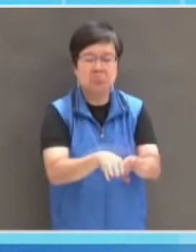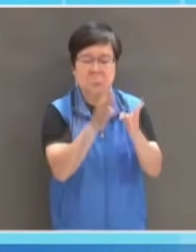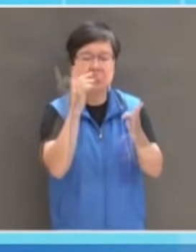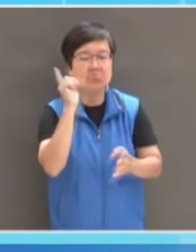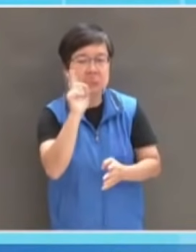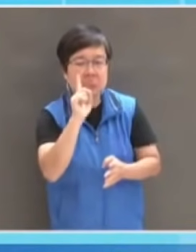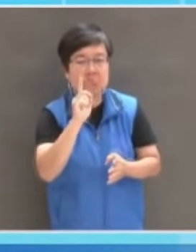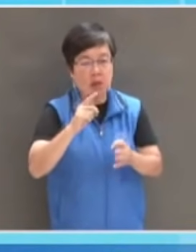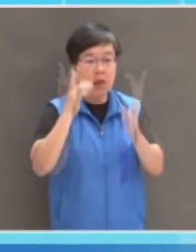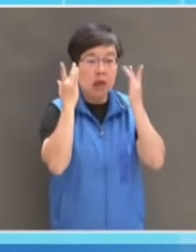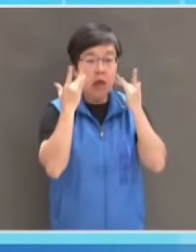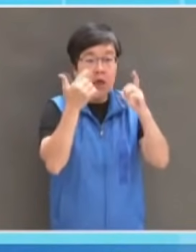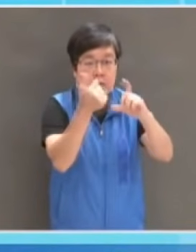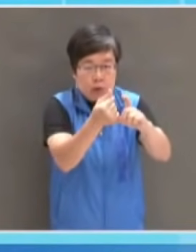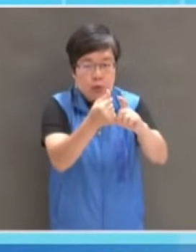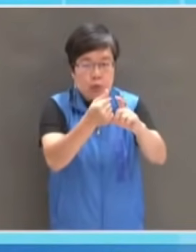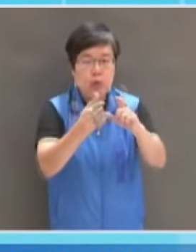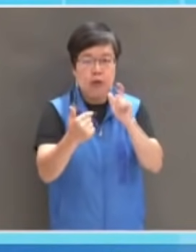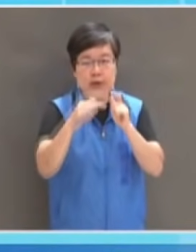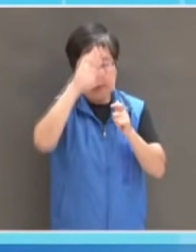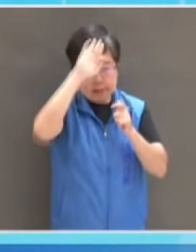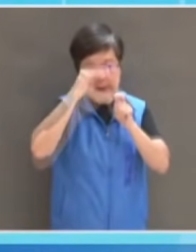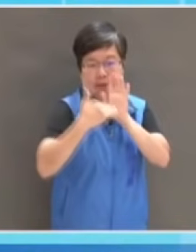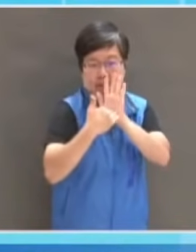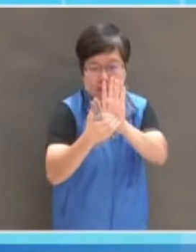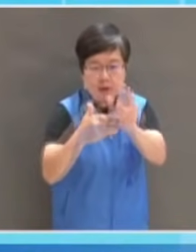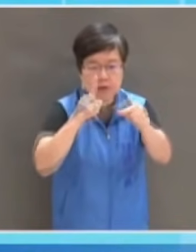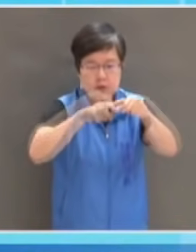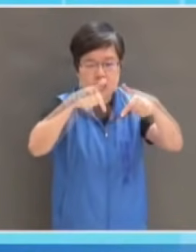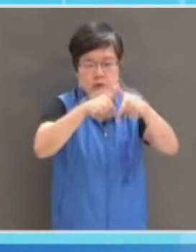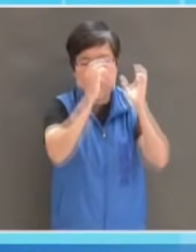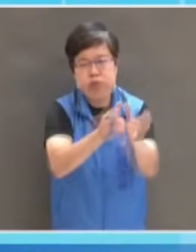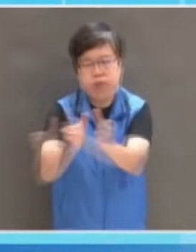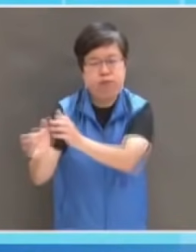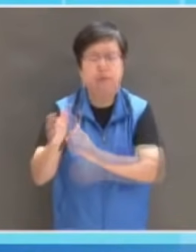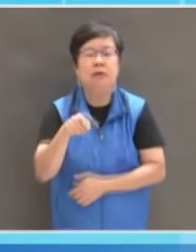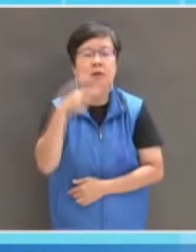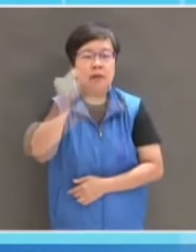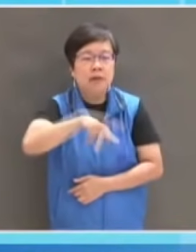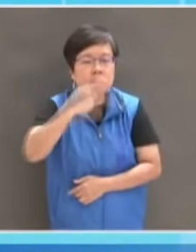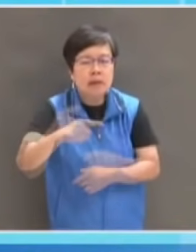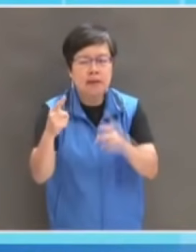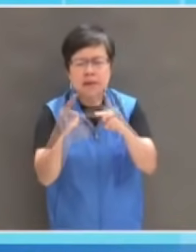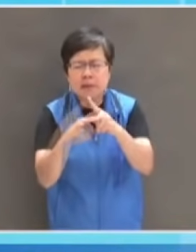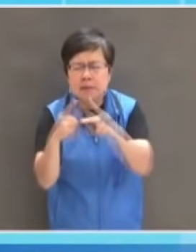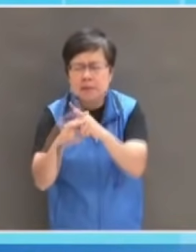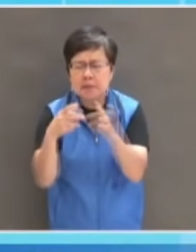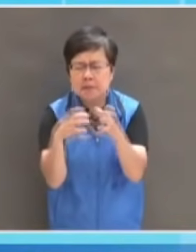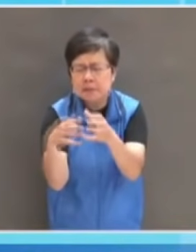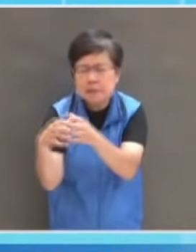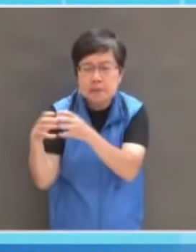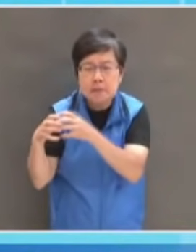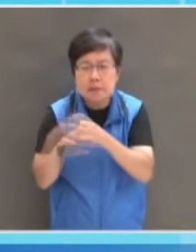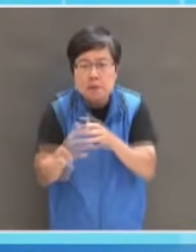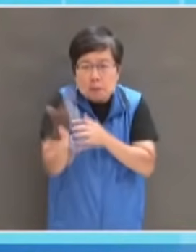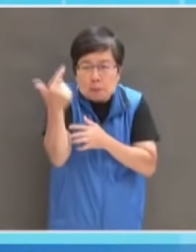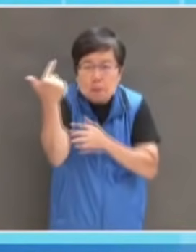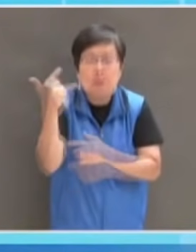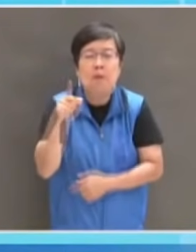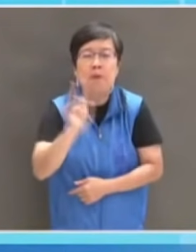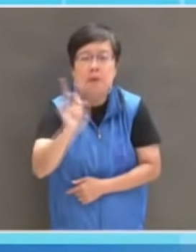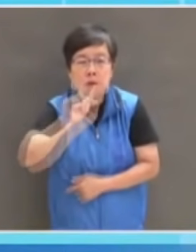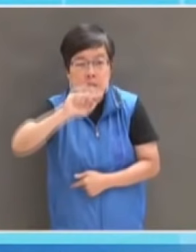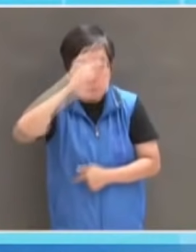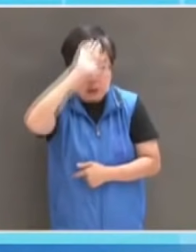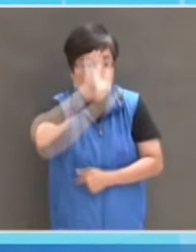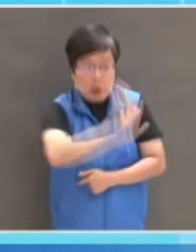取热区防疫中心的整个做法，以及小规模赶快把确